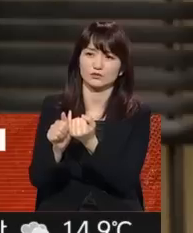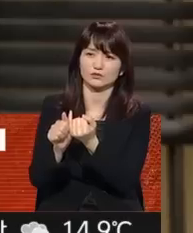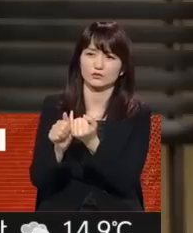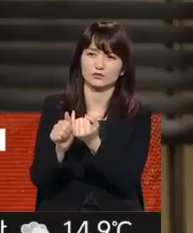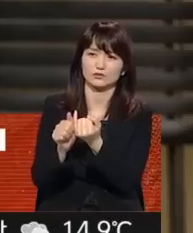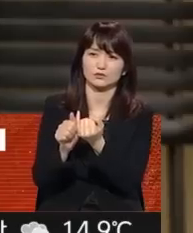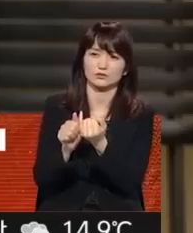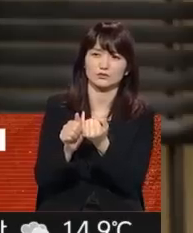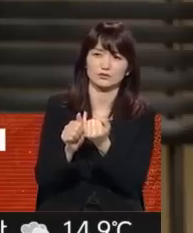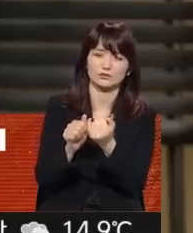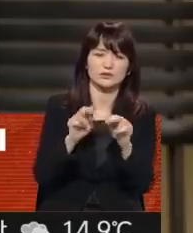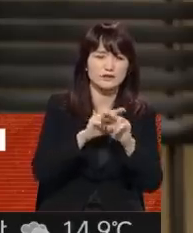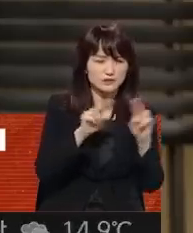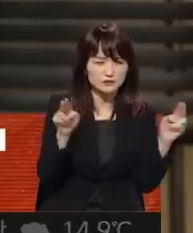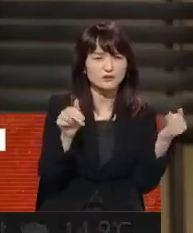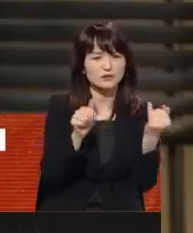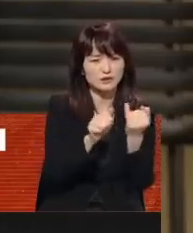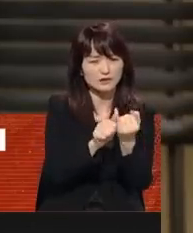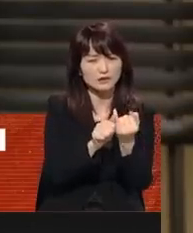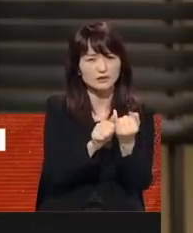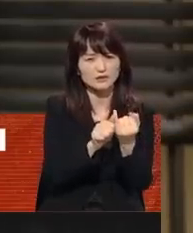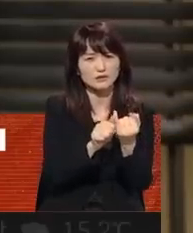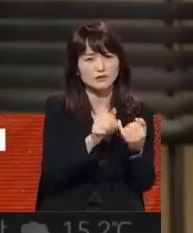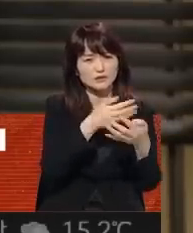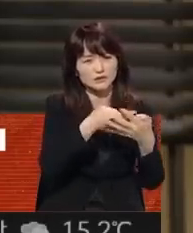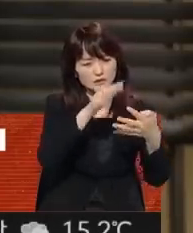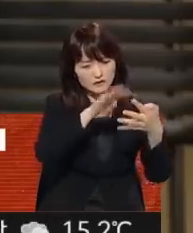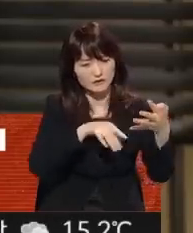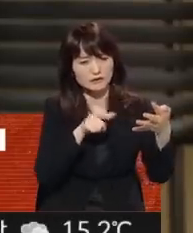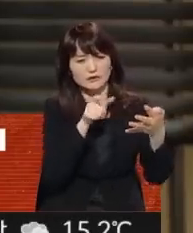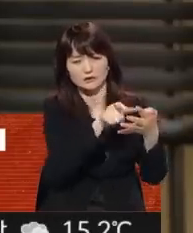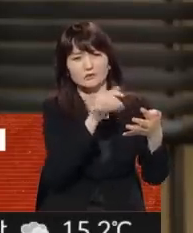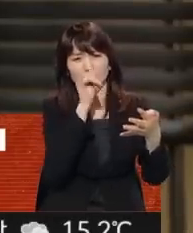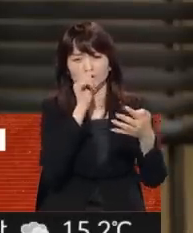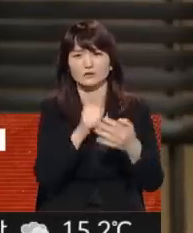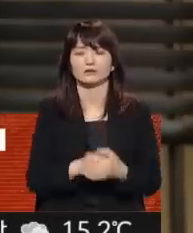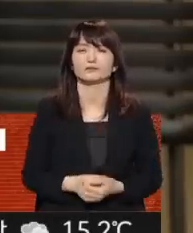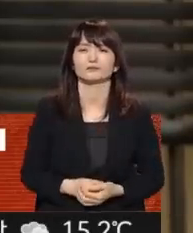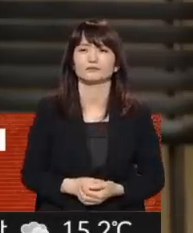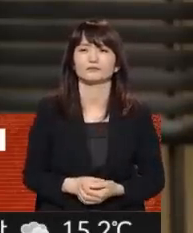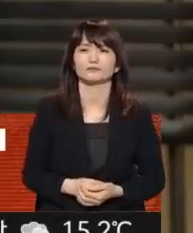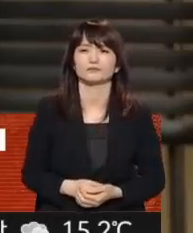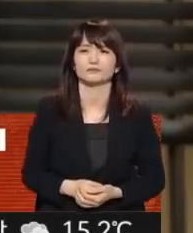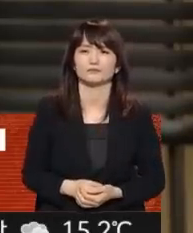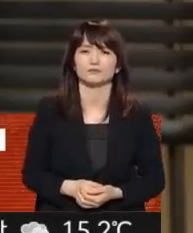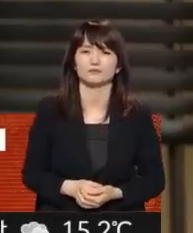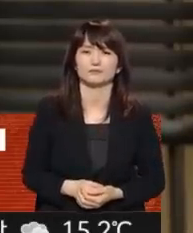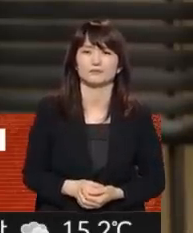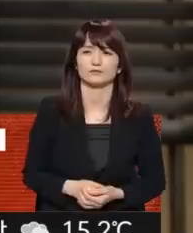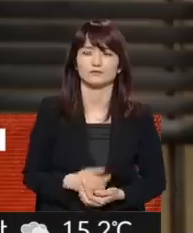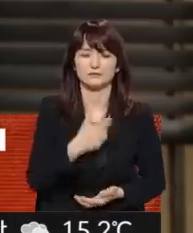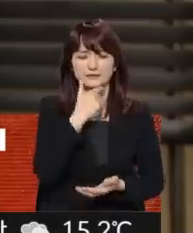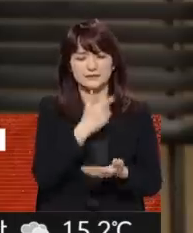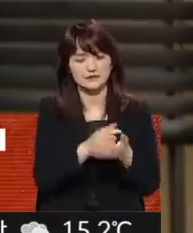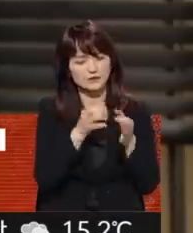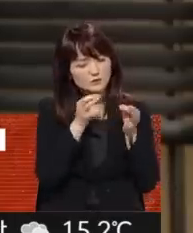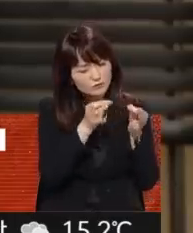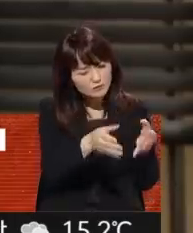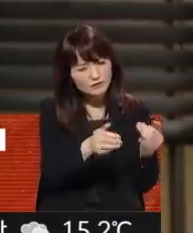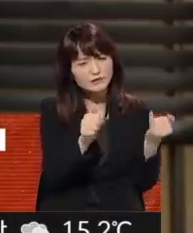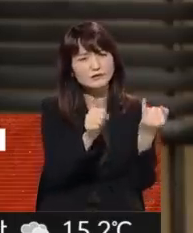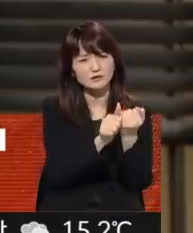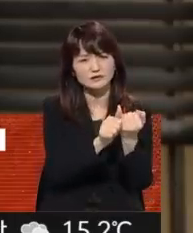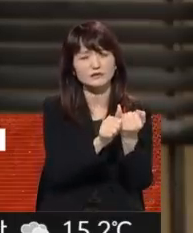자체가 없어지진 않아요 그러니까요 어떤 가족관계 기록부에 혼인을 했던 경력은 남는데 그래도 속아서 결혼한 거라고 하니까